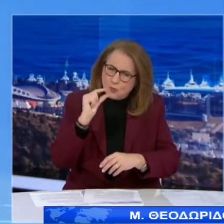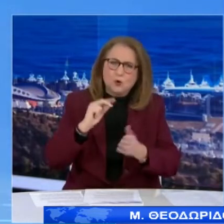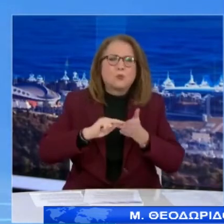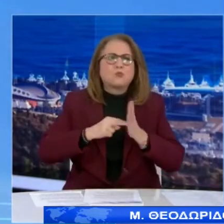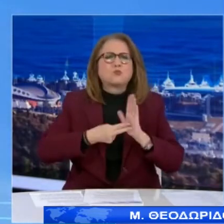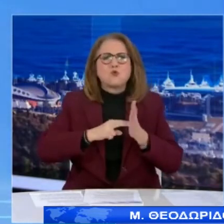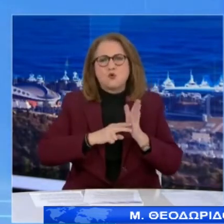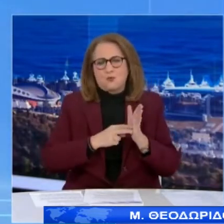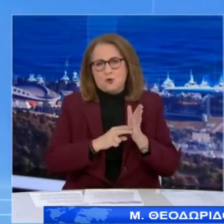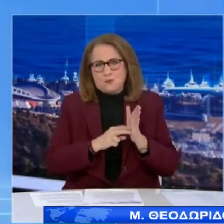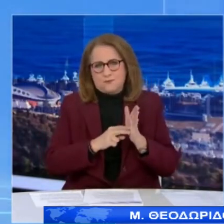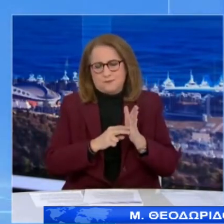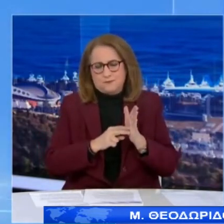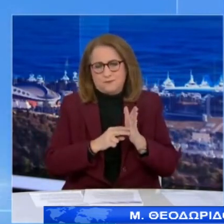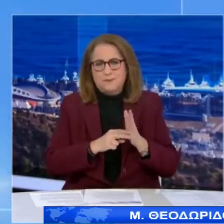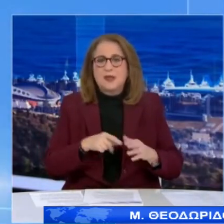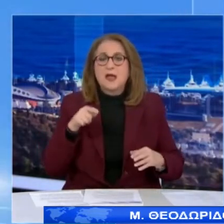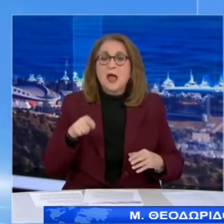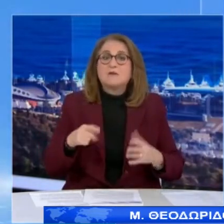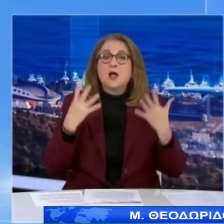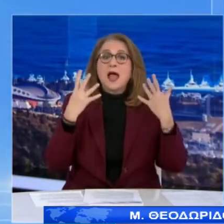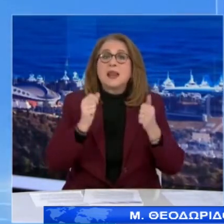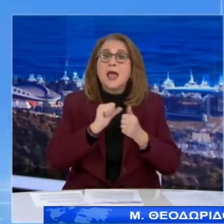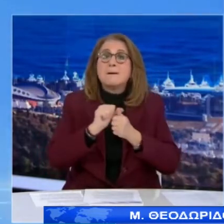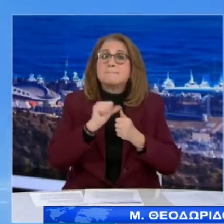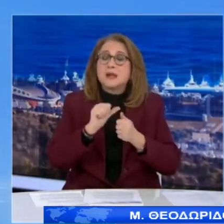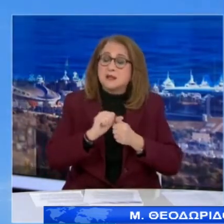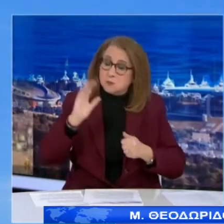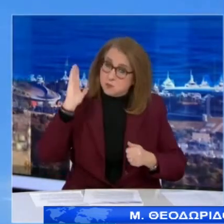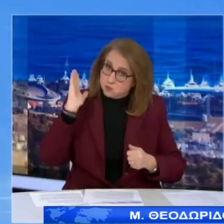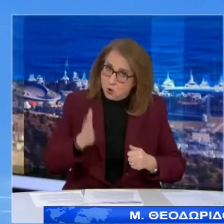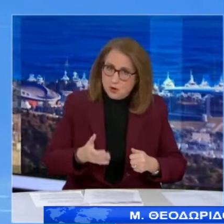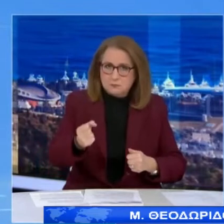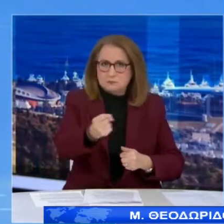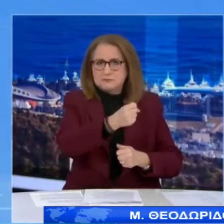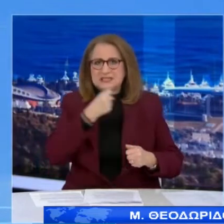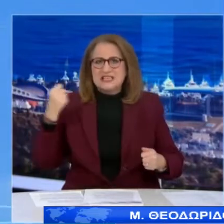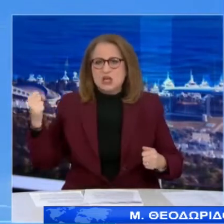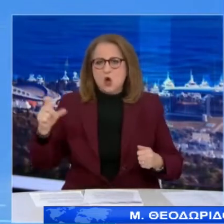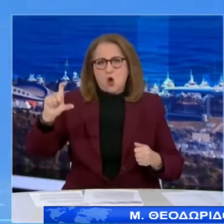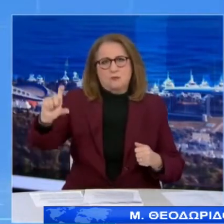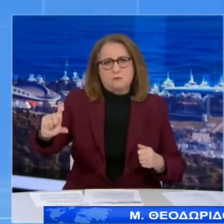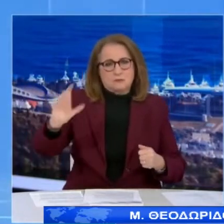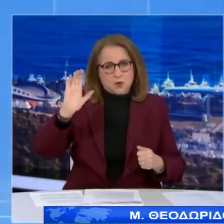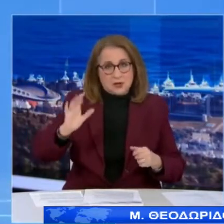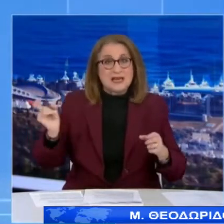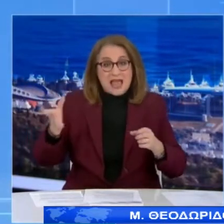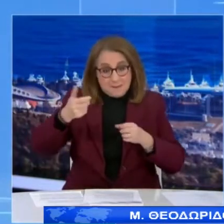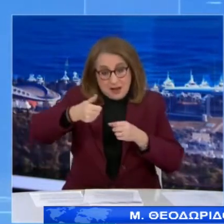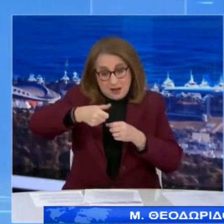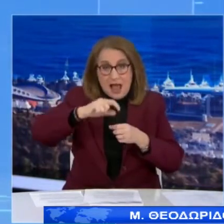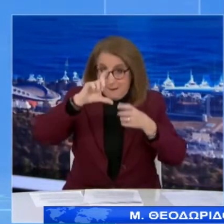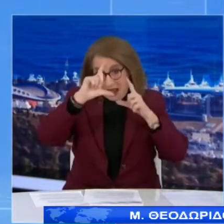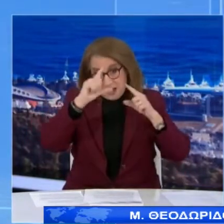οικονομικό. Διατηρείται 9 μήνες σε θερμοκρασία ψυγείου και το ανοιγμένο μπουκαλάκι των